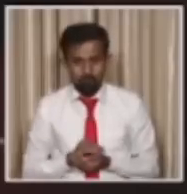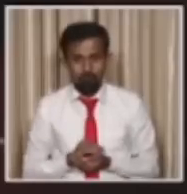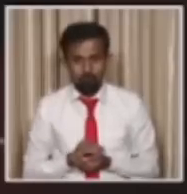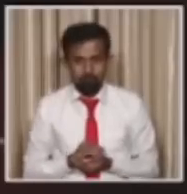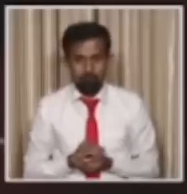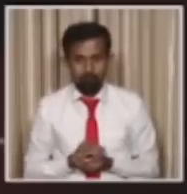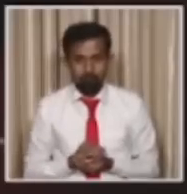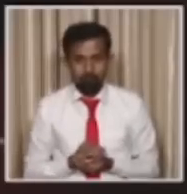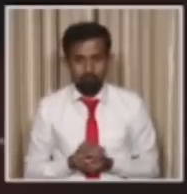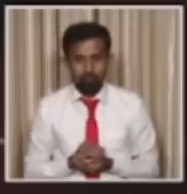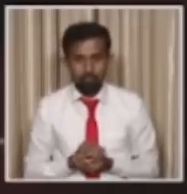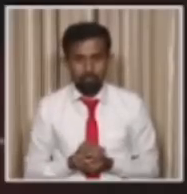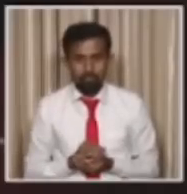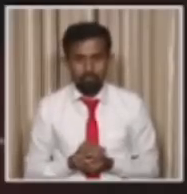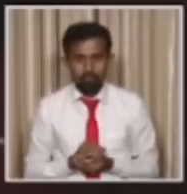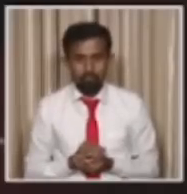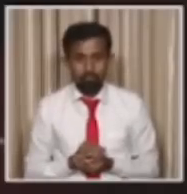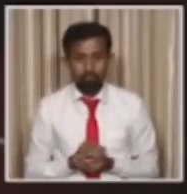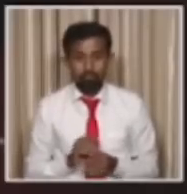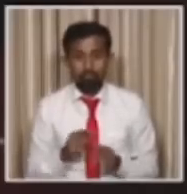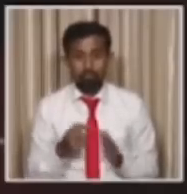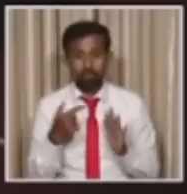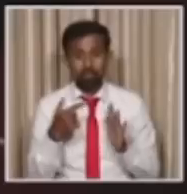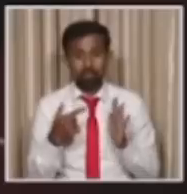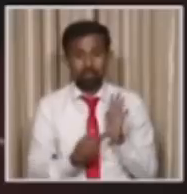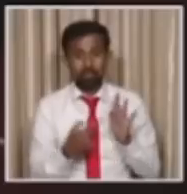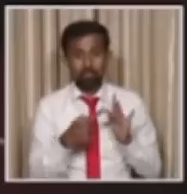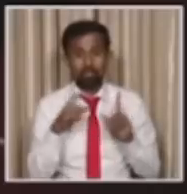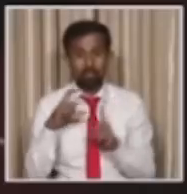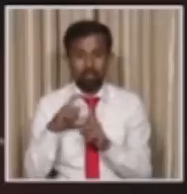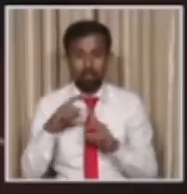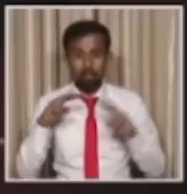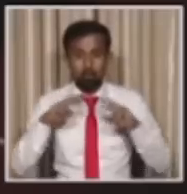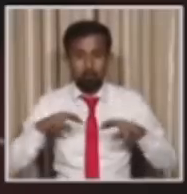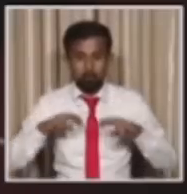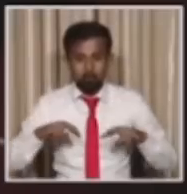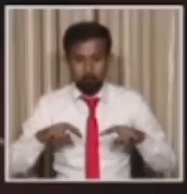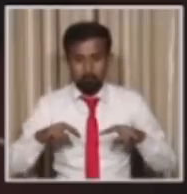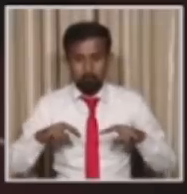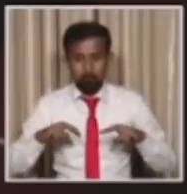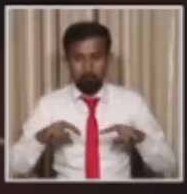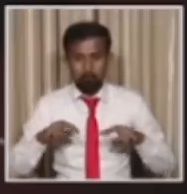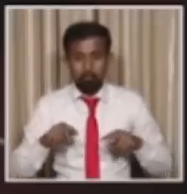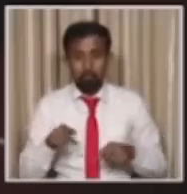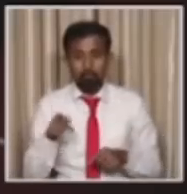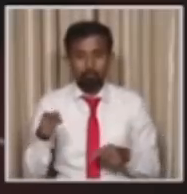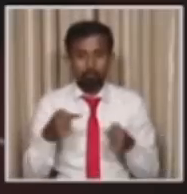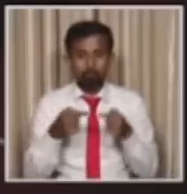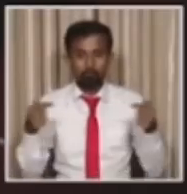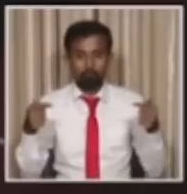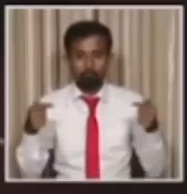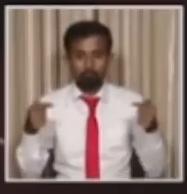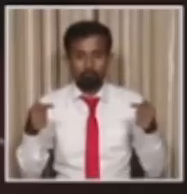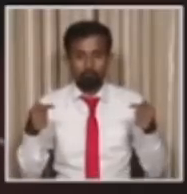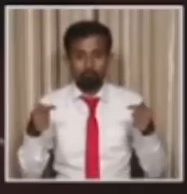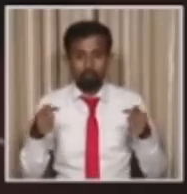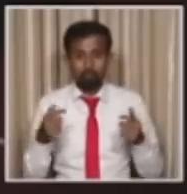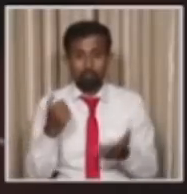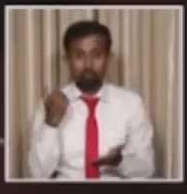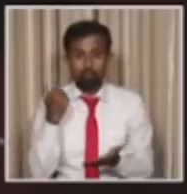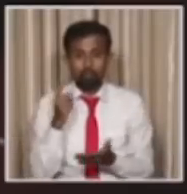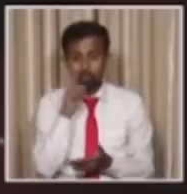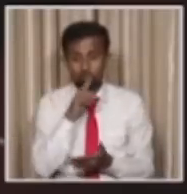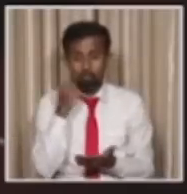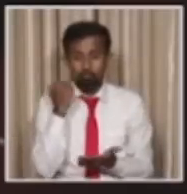තියෙනවා හැබැයි ඒ අනුව TID එකේ පරීක්ෂණයක් කළා මේගොල්ලන්ට විරුද්ධව ආරං තියෙනවා වරන්ට් එක්කුයි බ්ලූ